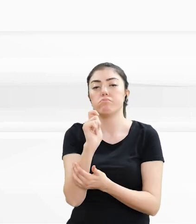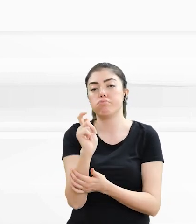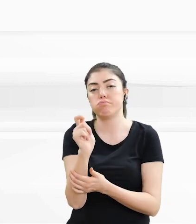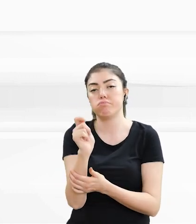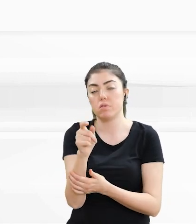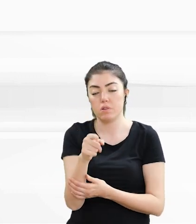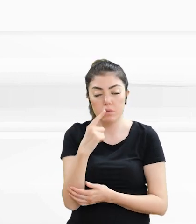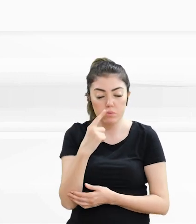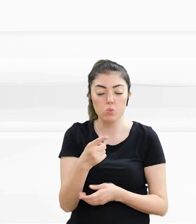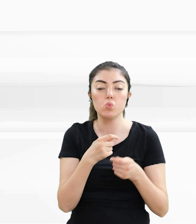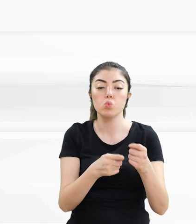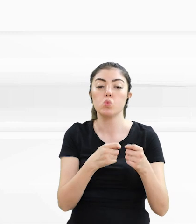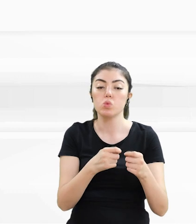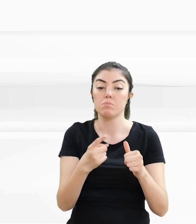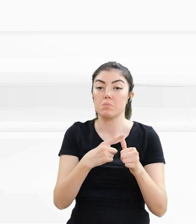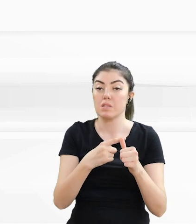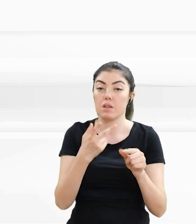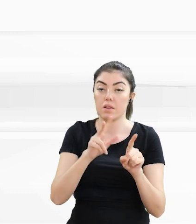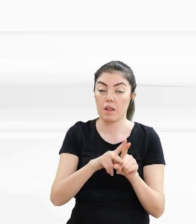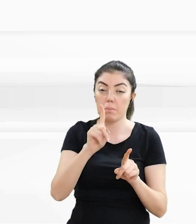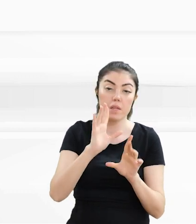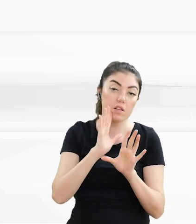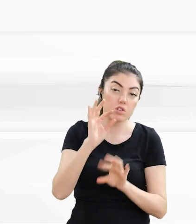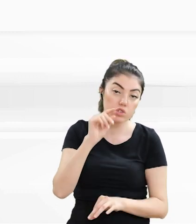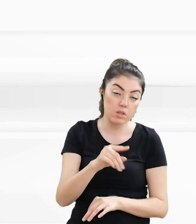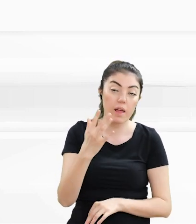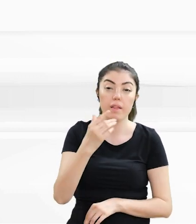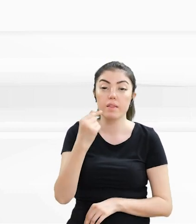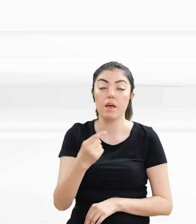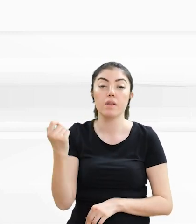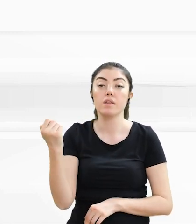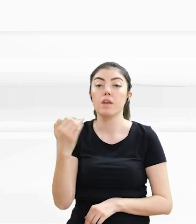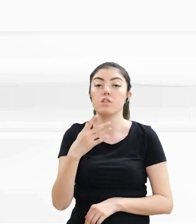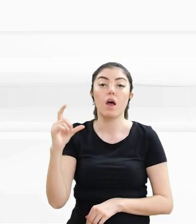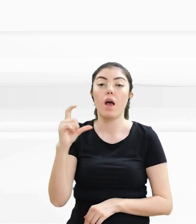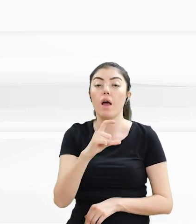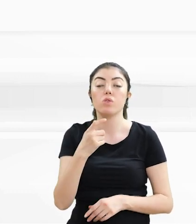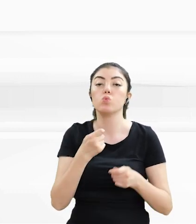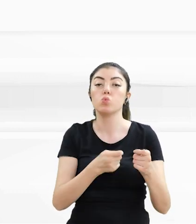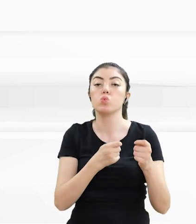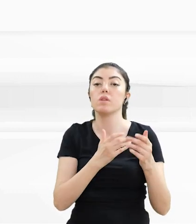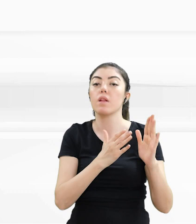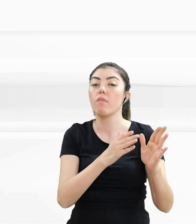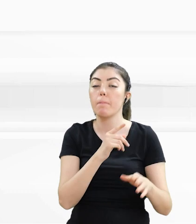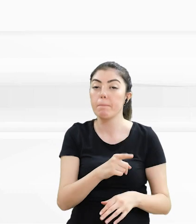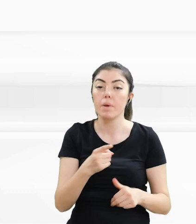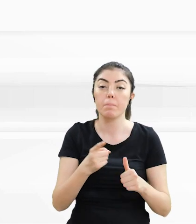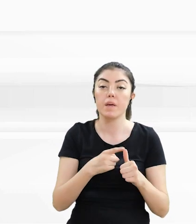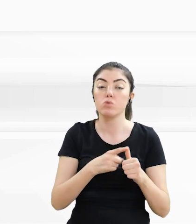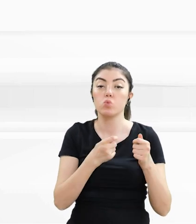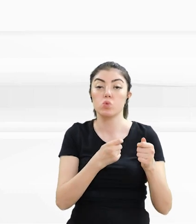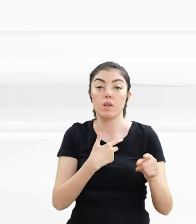Tablodaki ücretleri verilen kurslardan birine katılmak isteyen bir kişinin en az kaç ay kursa devam etmesi durumunda